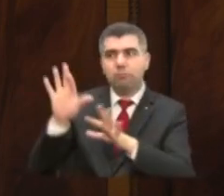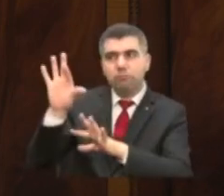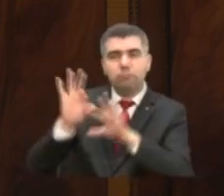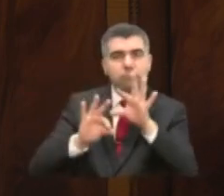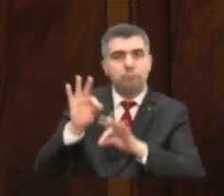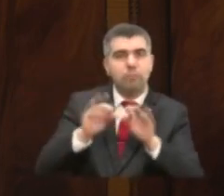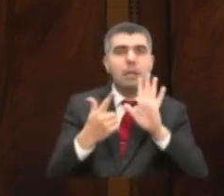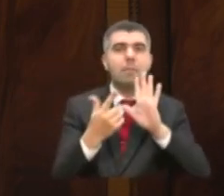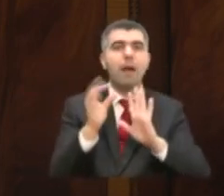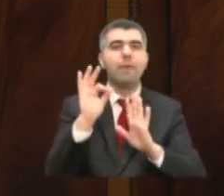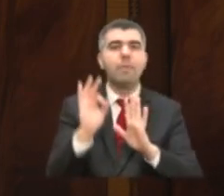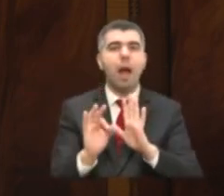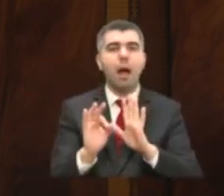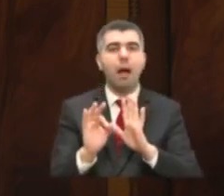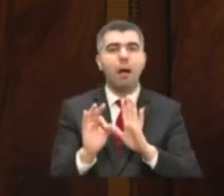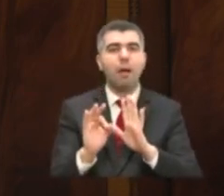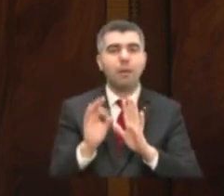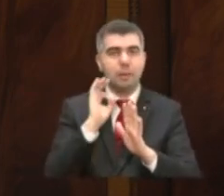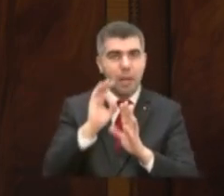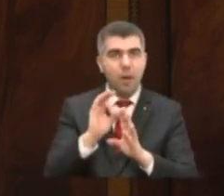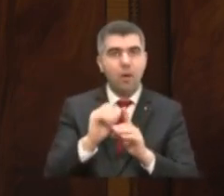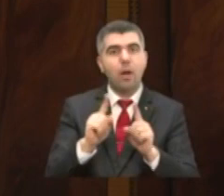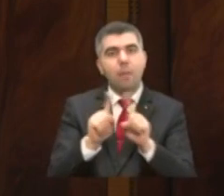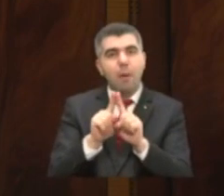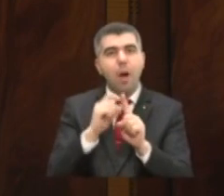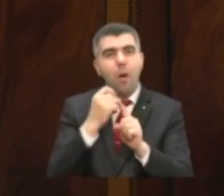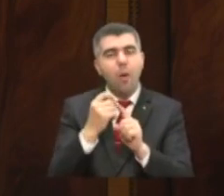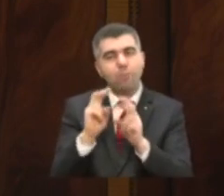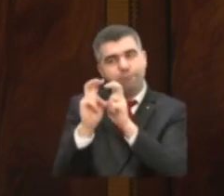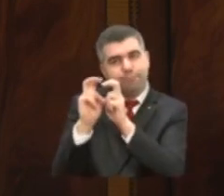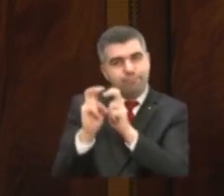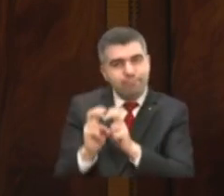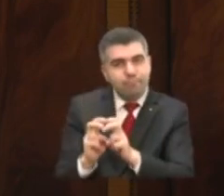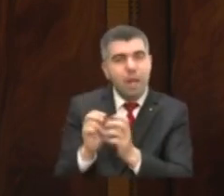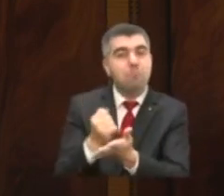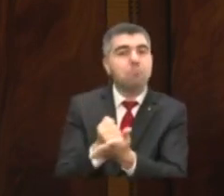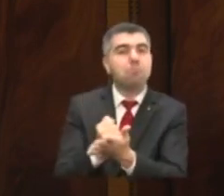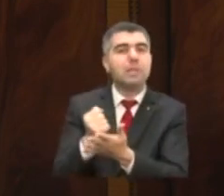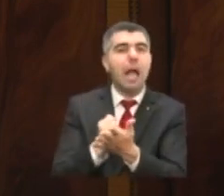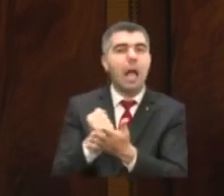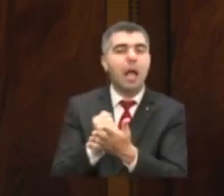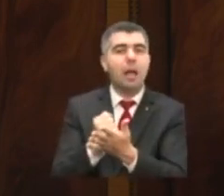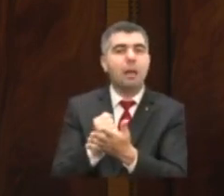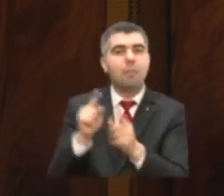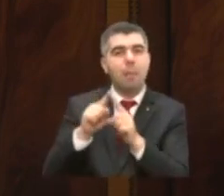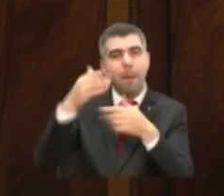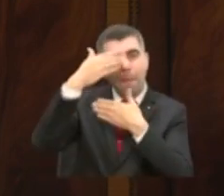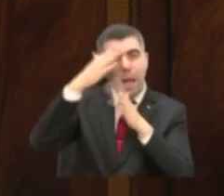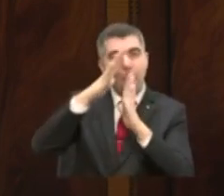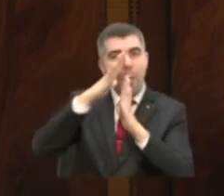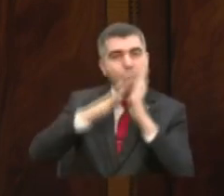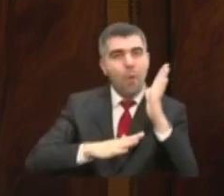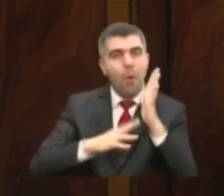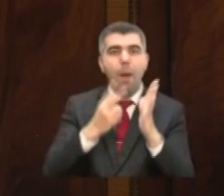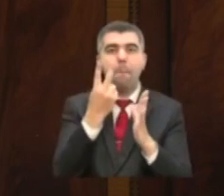إضافة لهذيك 7% ولضمان واحد الحد الأدنى من لتنظيم هذه المباريات الخاصة وطنيا تخصص 200